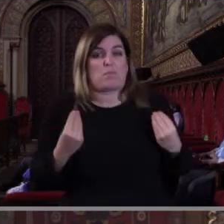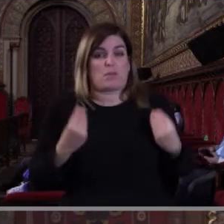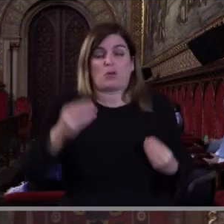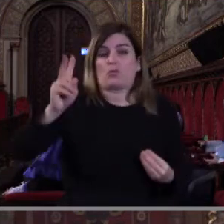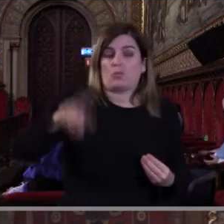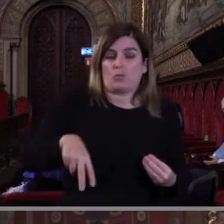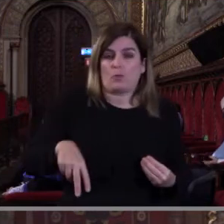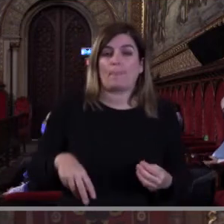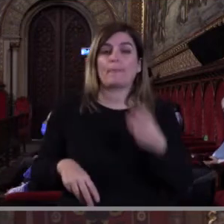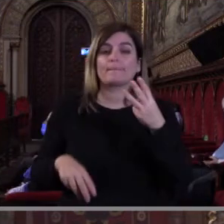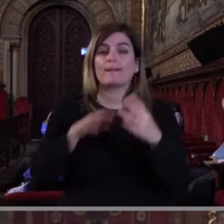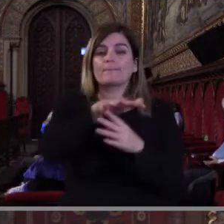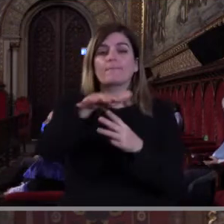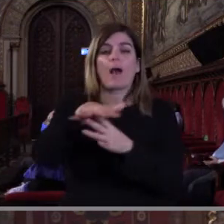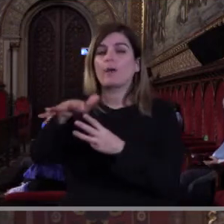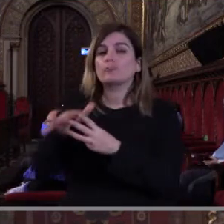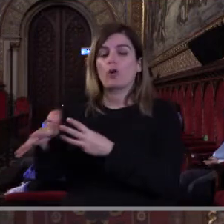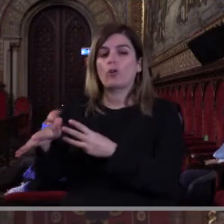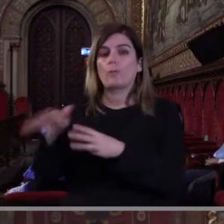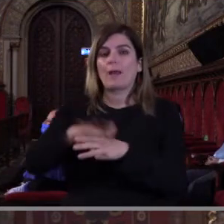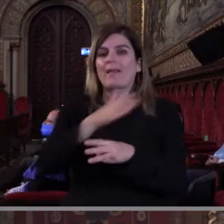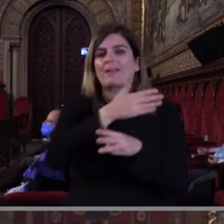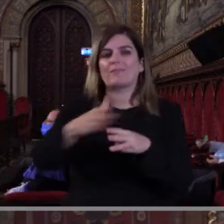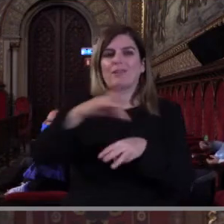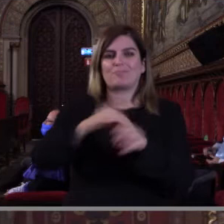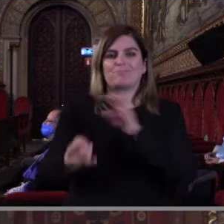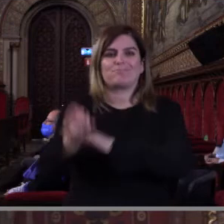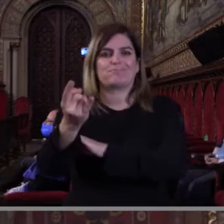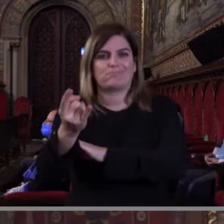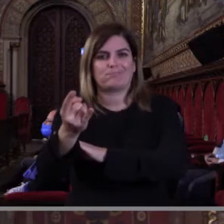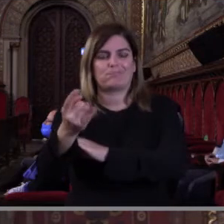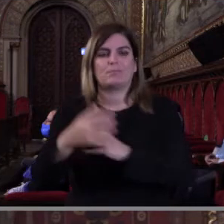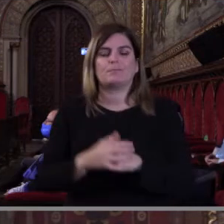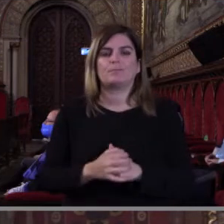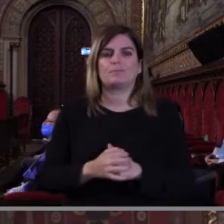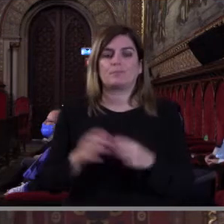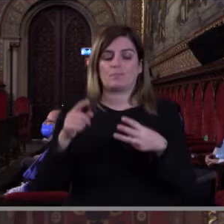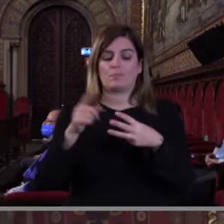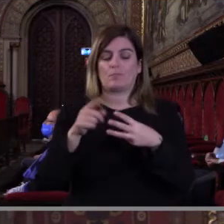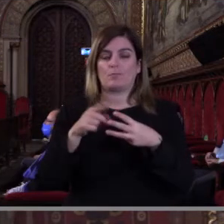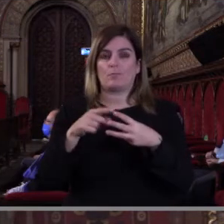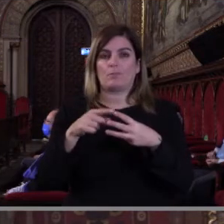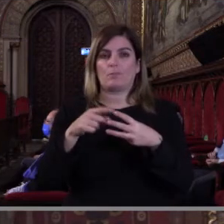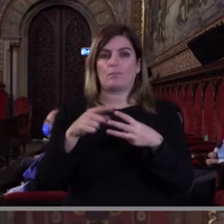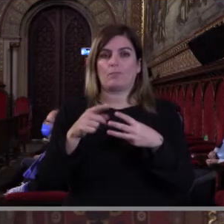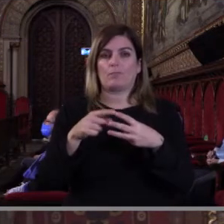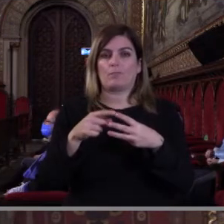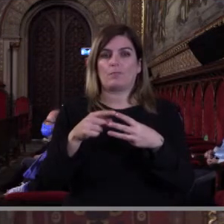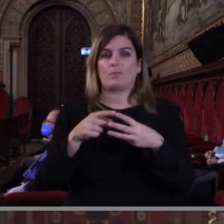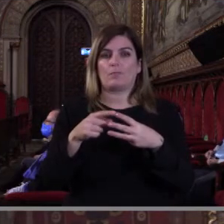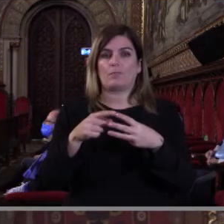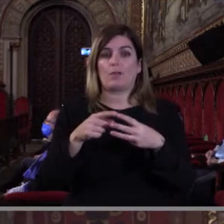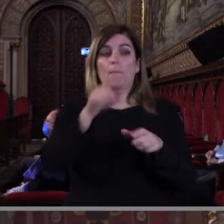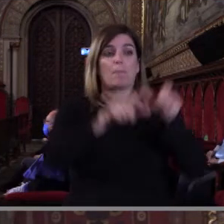Hi ha tres factors principals que influeixen en la prevenció d'aquesta malaltia. El primer és una certa indiferència